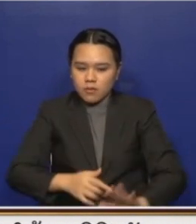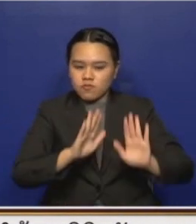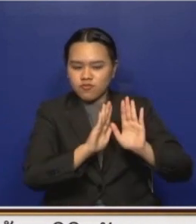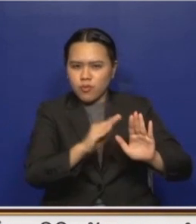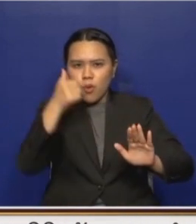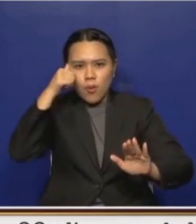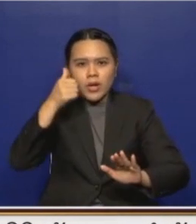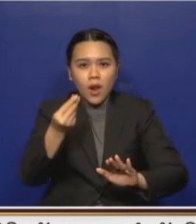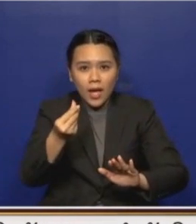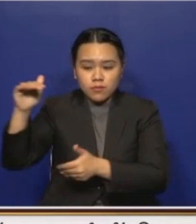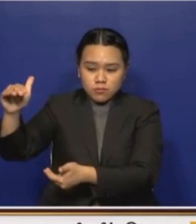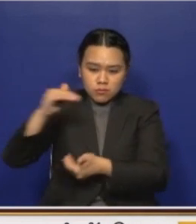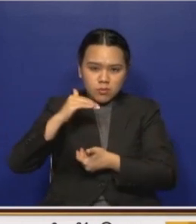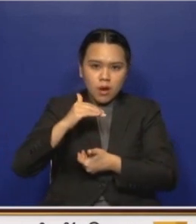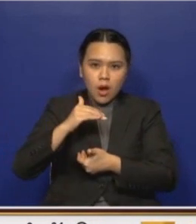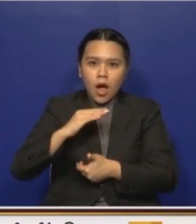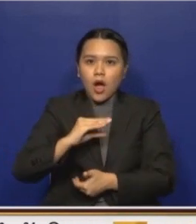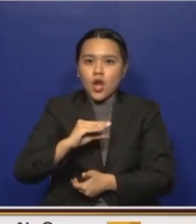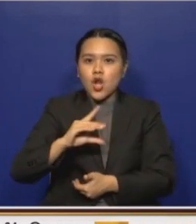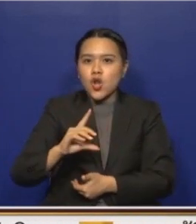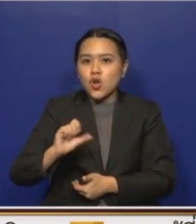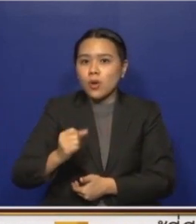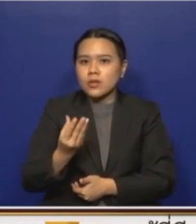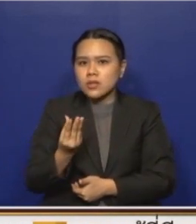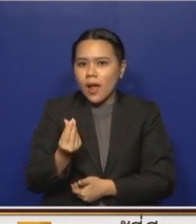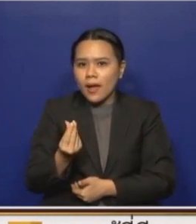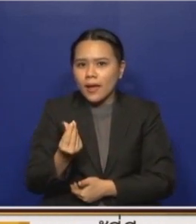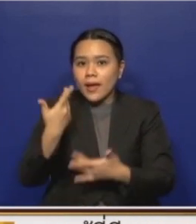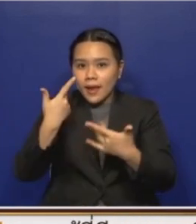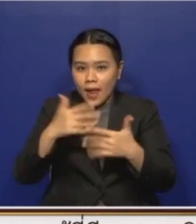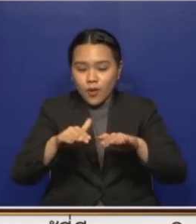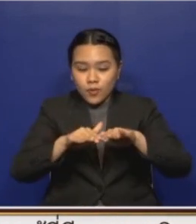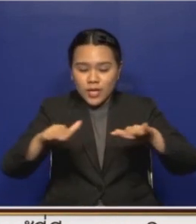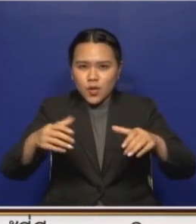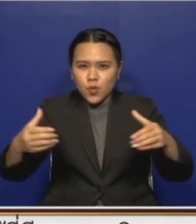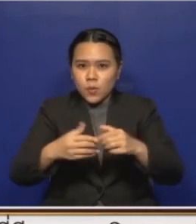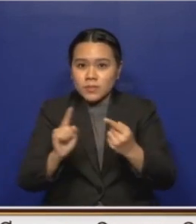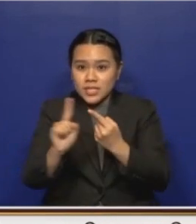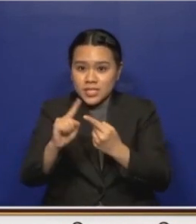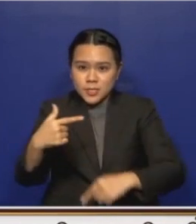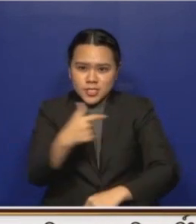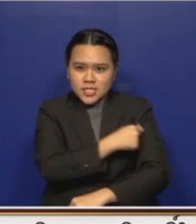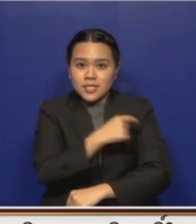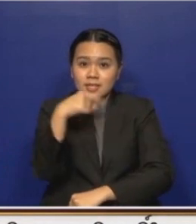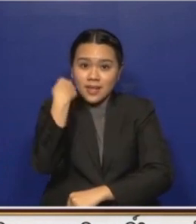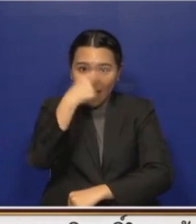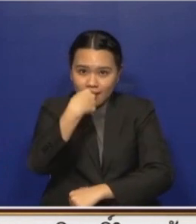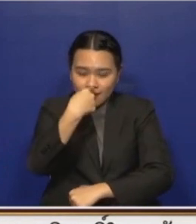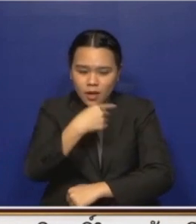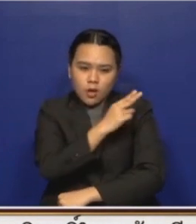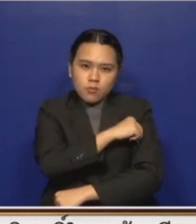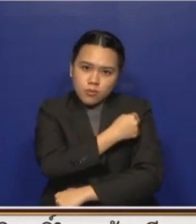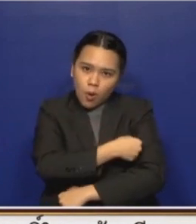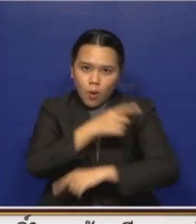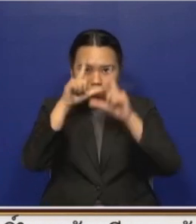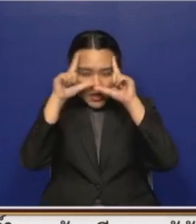ไรคำถามนะนี่ผมถามแบบปัญญาอ่อนจริงๆนะและใช้สามัญสำนึกแบบชาวบ้านถ้าเกิ